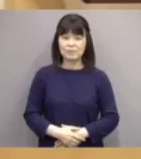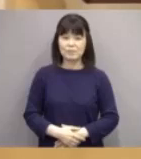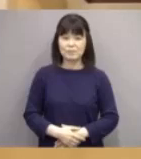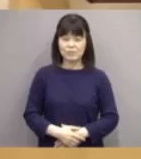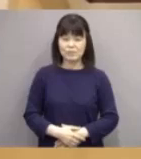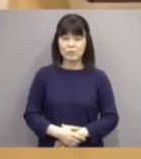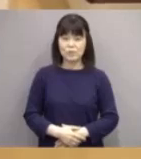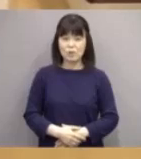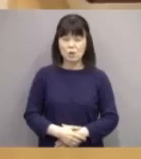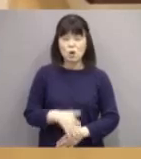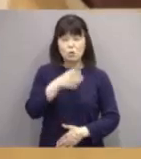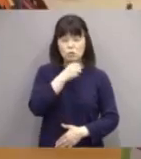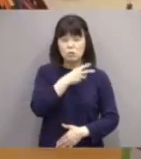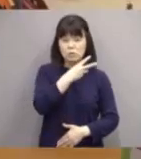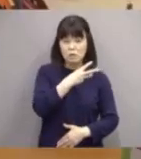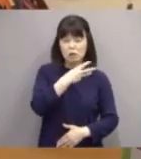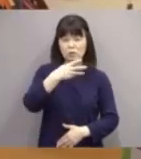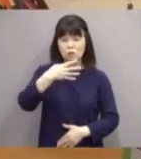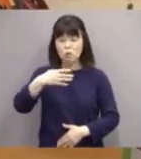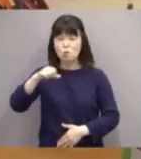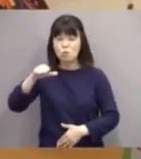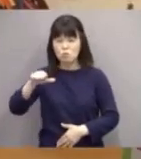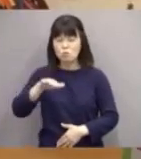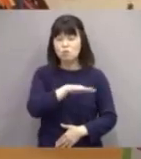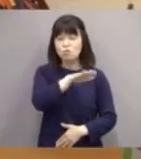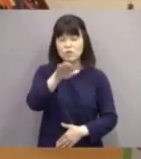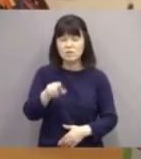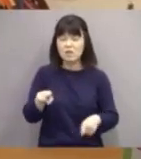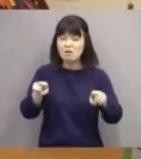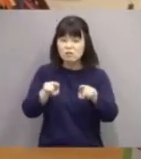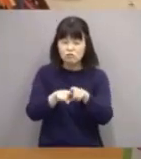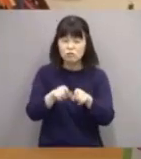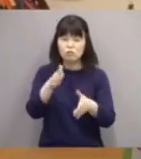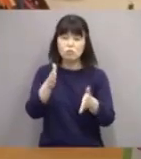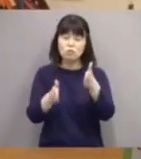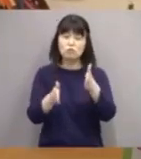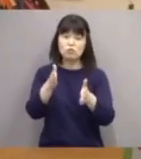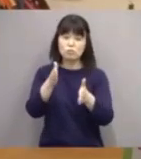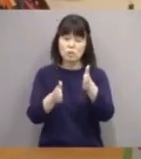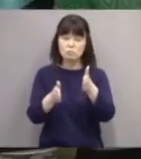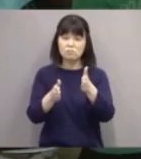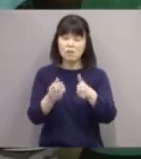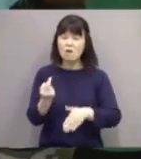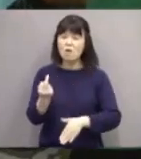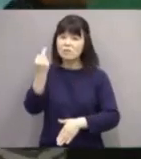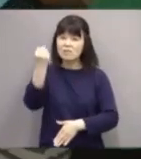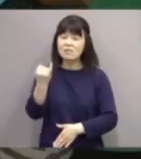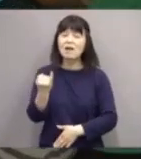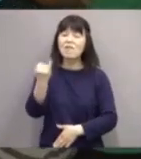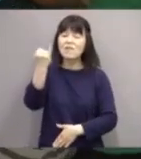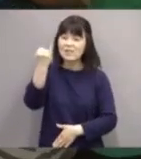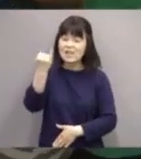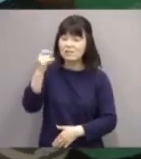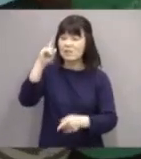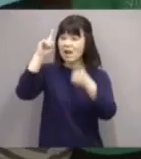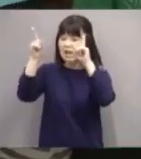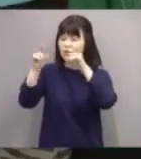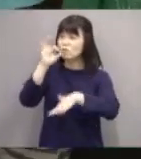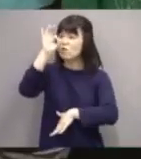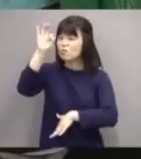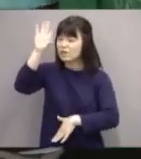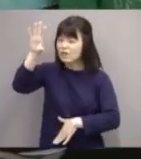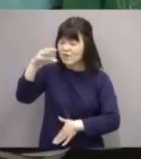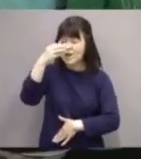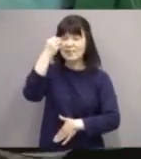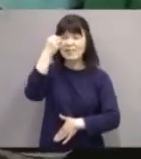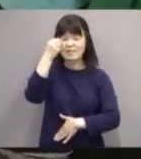私の園は 3,4,5 が一緒に預かりをしているので、年長さんの遊びを真似っこしてみたり、それから年長